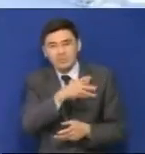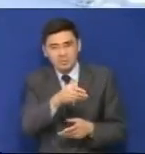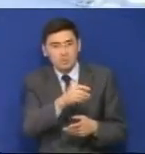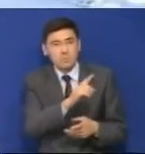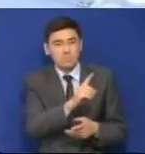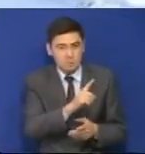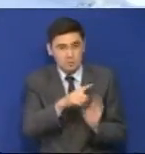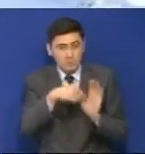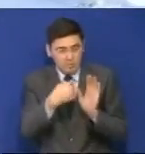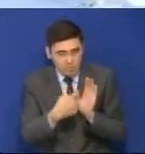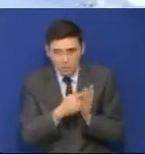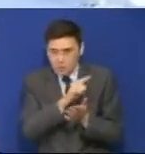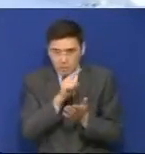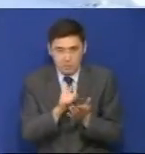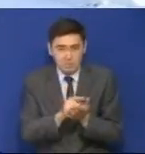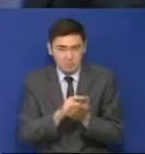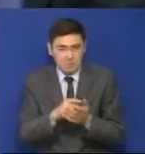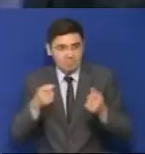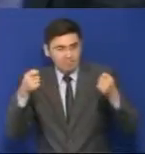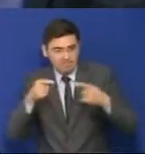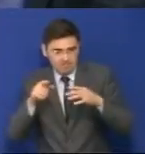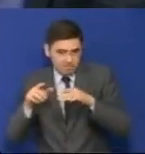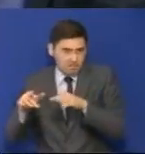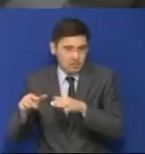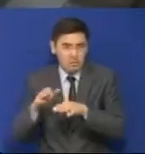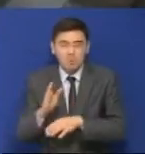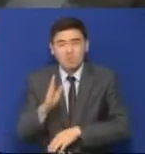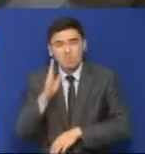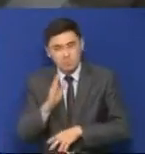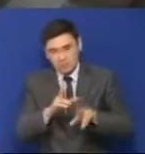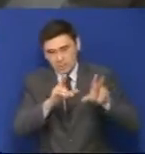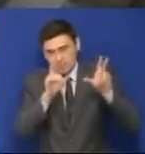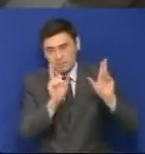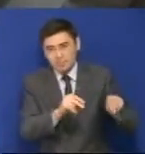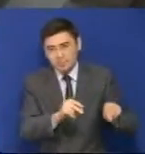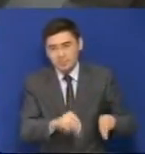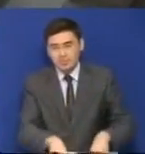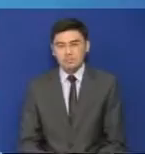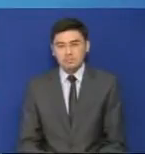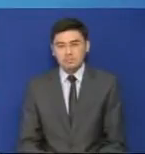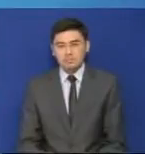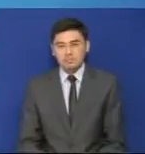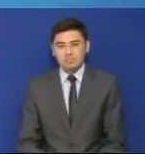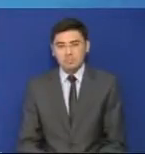олар бойынша тиісті іс-шаралар жүргізілетінін айтты. Гүлдас Қаукен, Ернұр Қалелов, Семей телеарнасы.